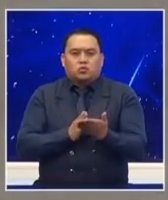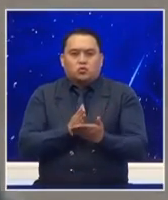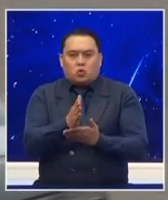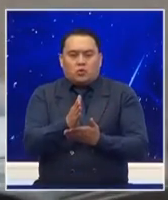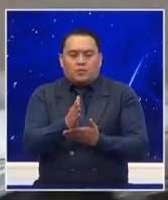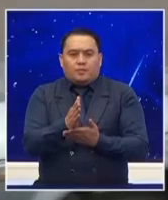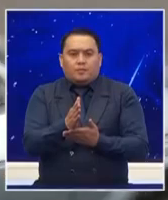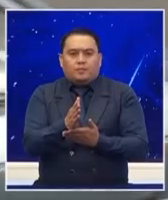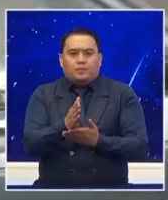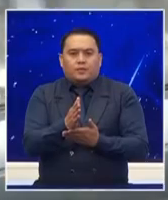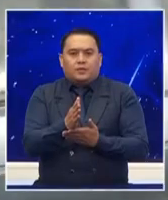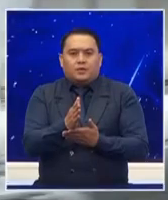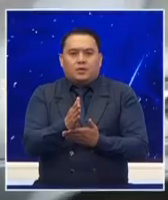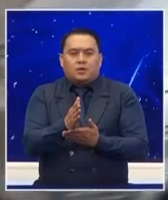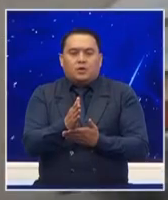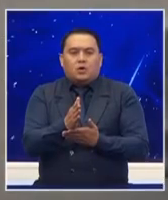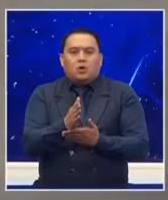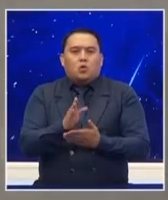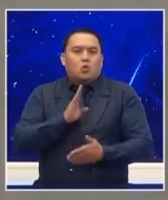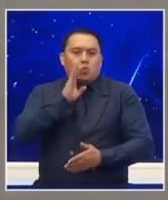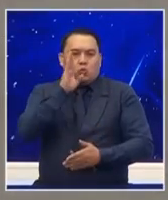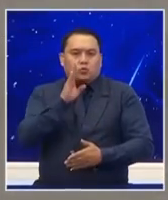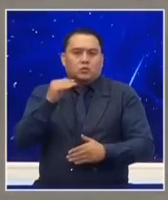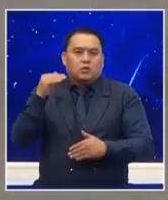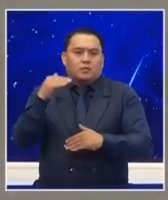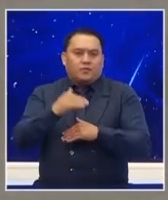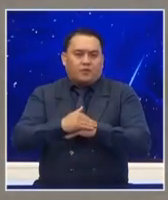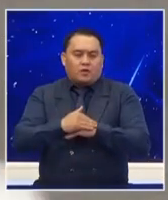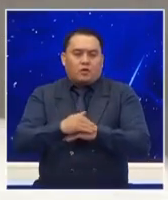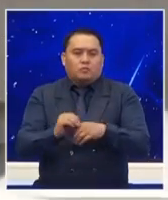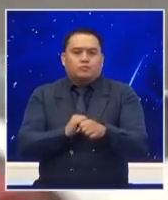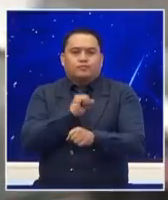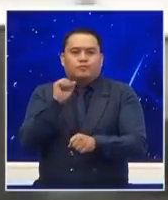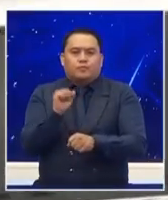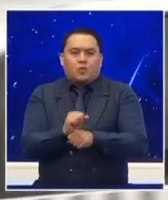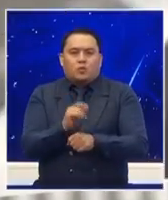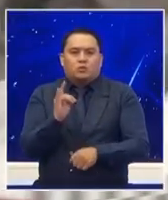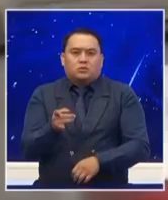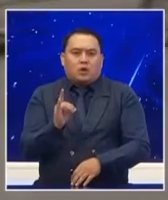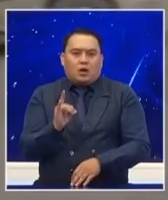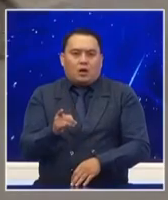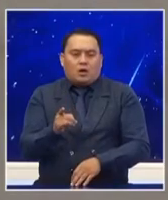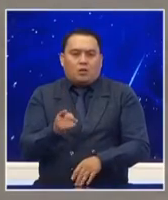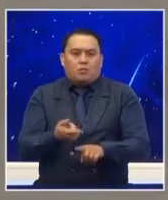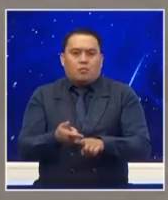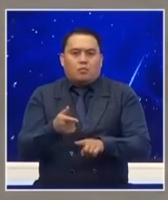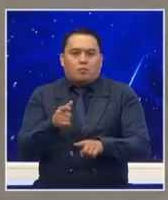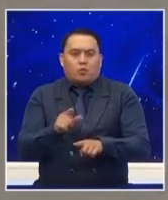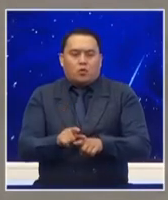жол тұр. Ал ертелі кеш осында тұрғындар жол жиектеріне тұрады да такси ұстайды, сөйтіп бұл